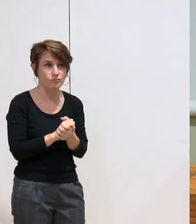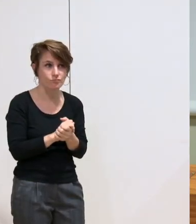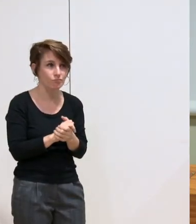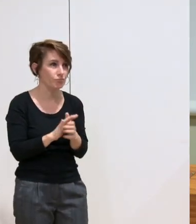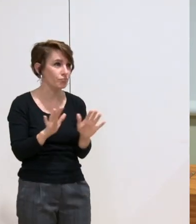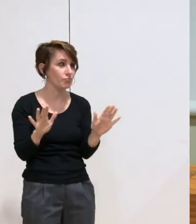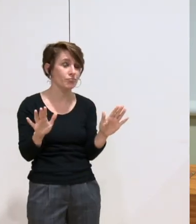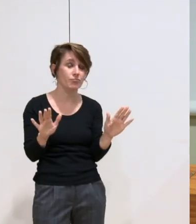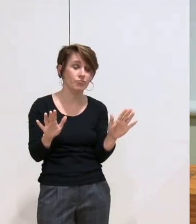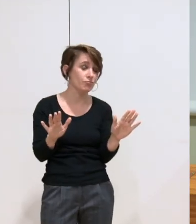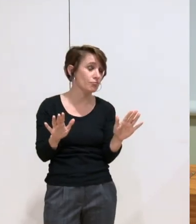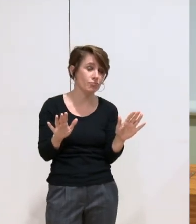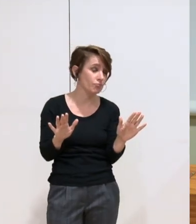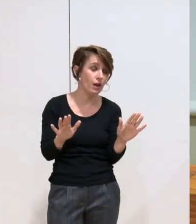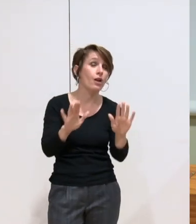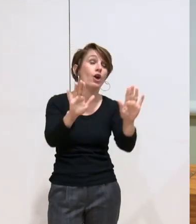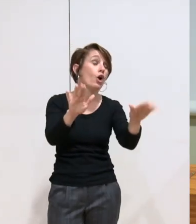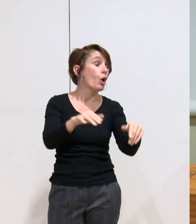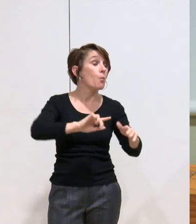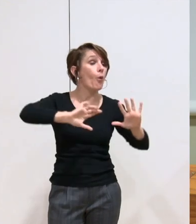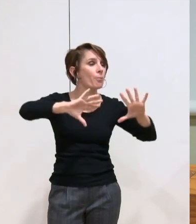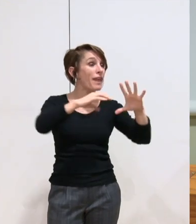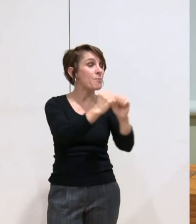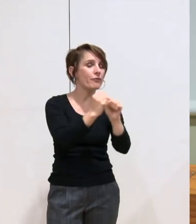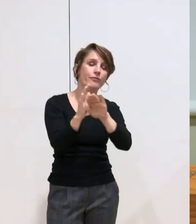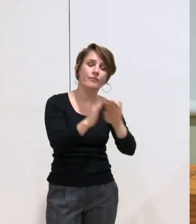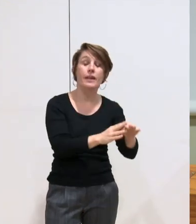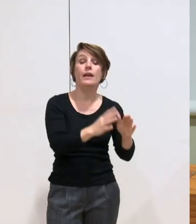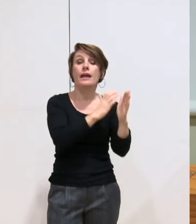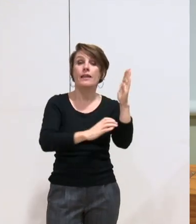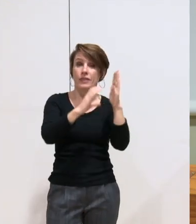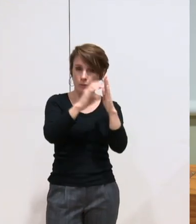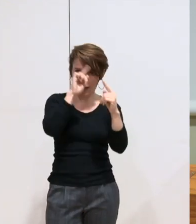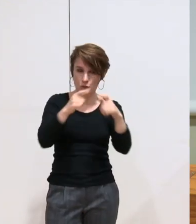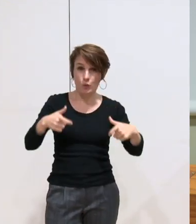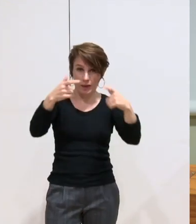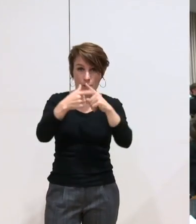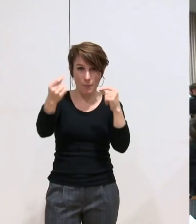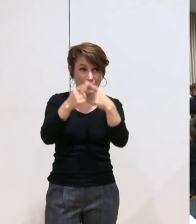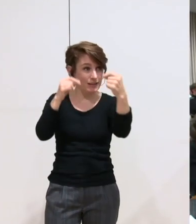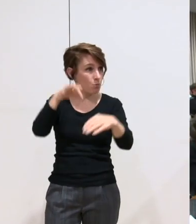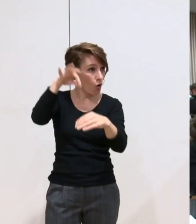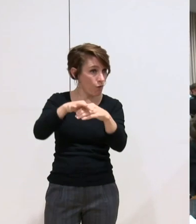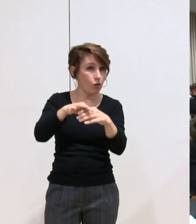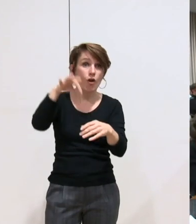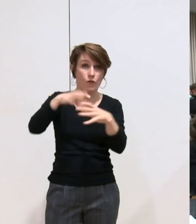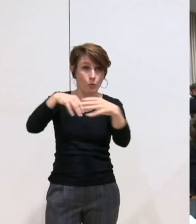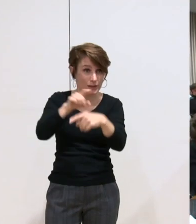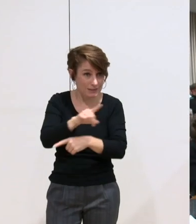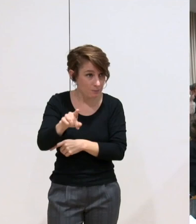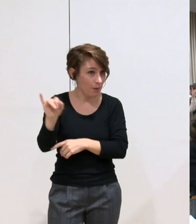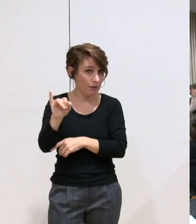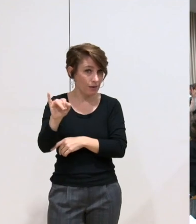Allez, je mets cette délibération sur le palais des sports aux voix. Qui ne prend pas part au vote? Qui